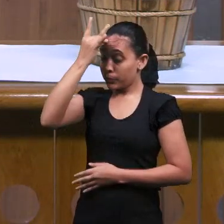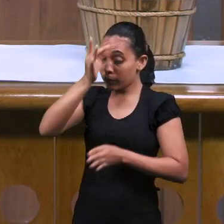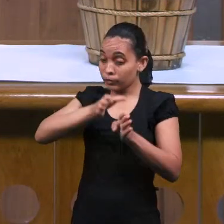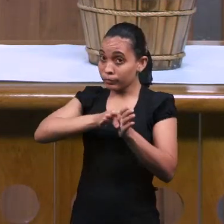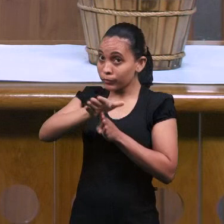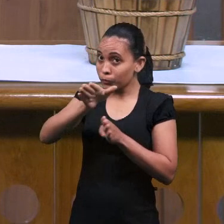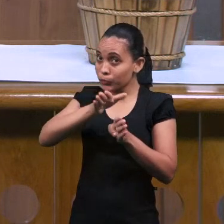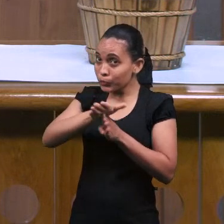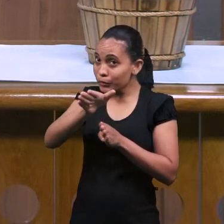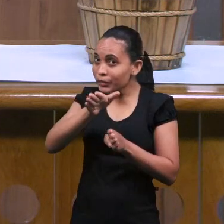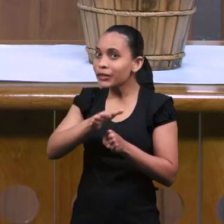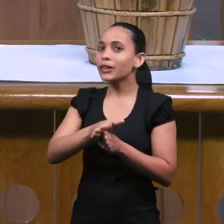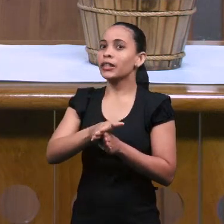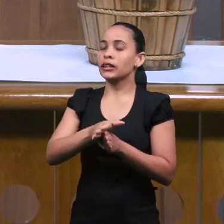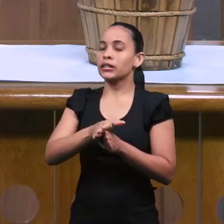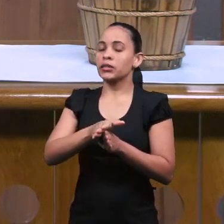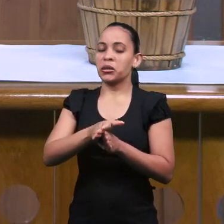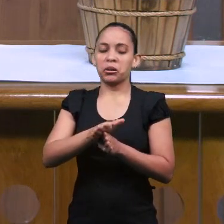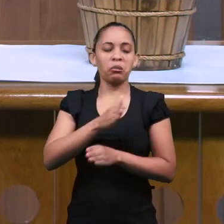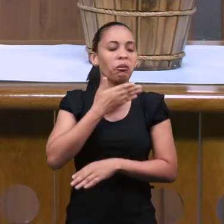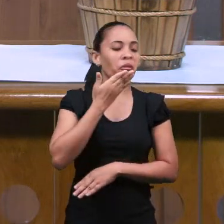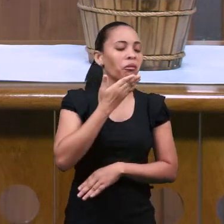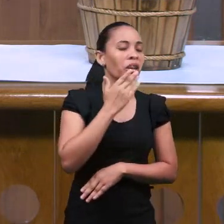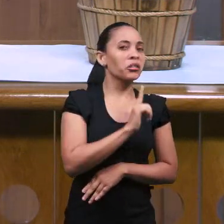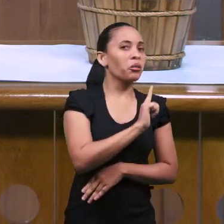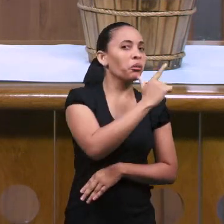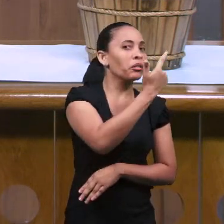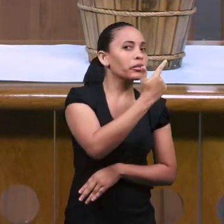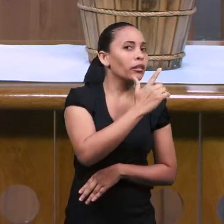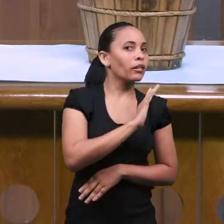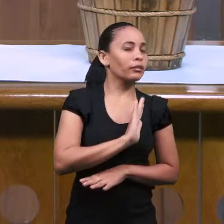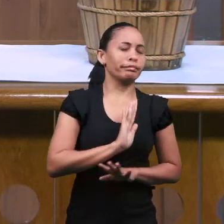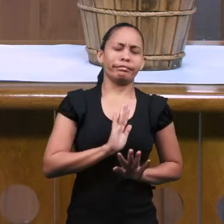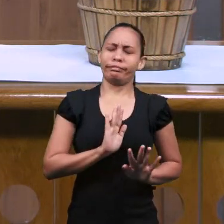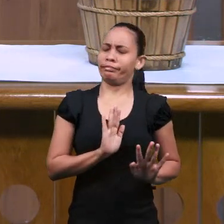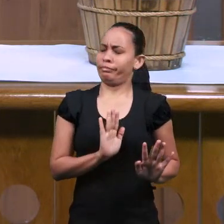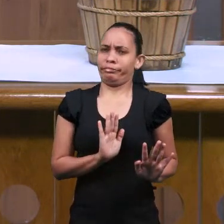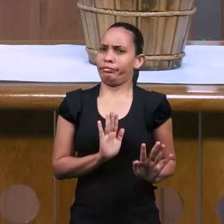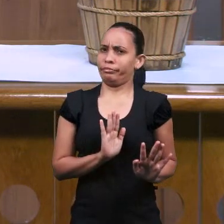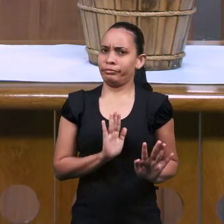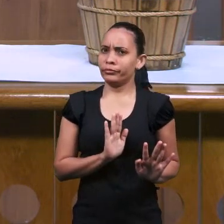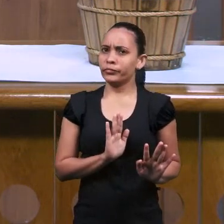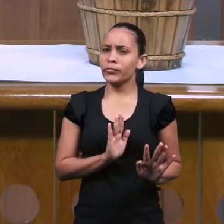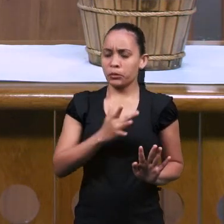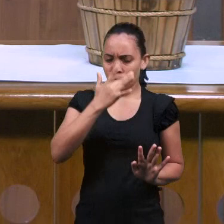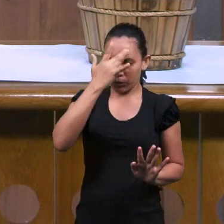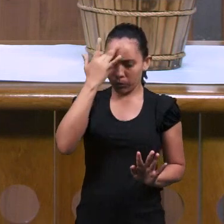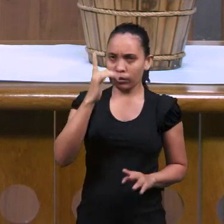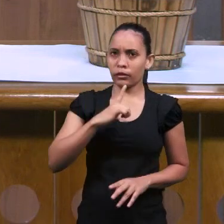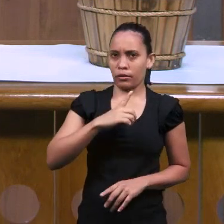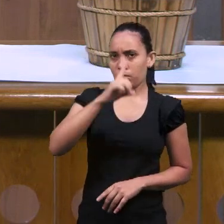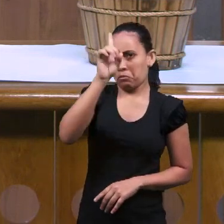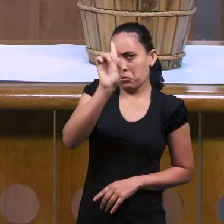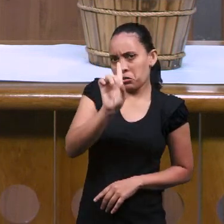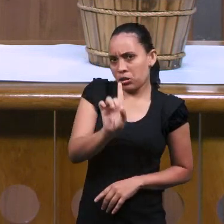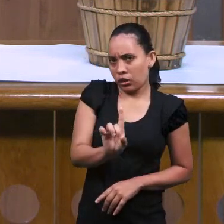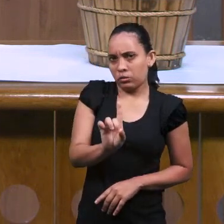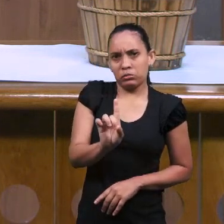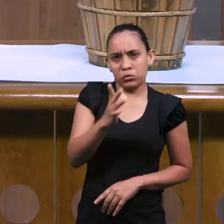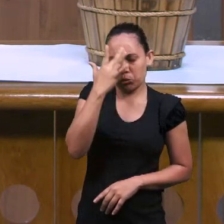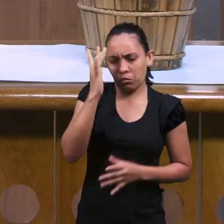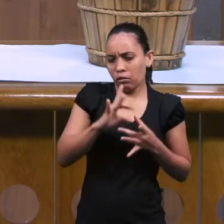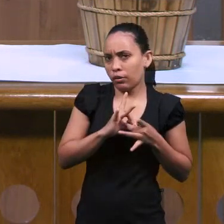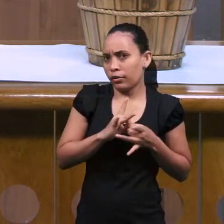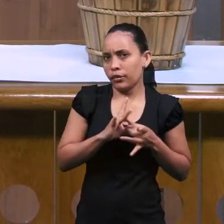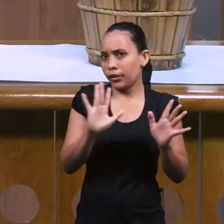très bien. Maintenant, si c'est de la conversation, ça c'est une autre chose. Et tout le monde a le droit, n'est-ce pas, de donner